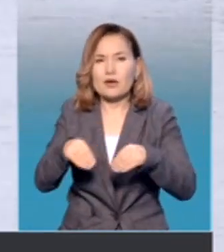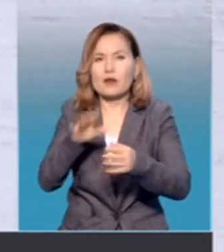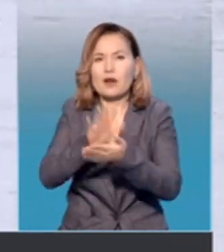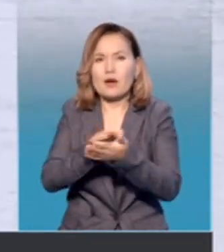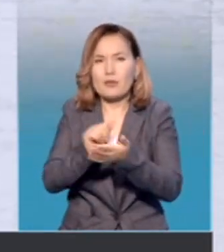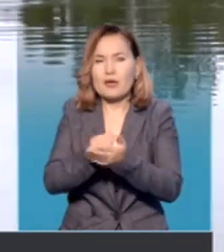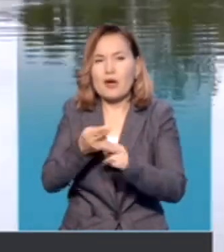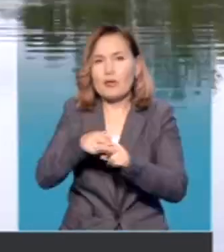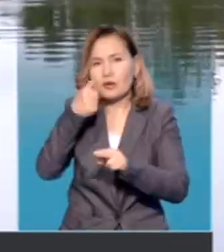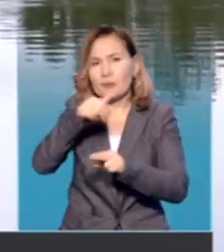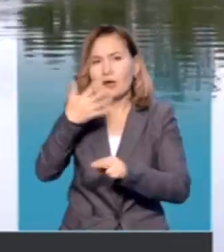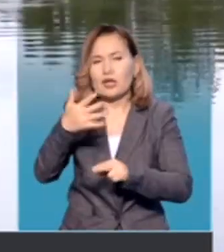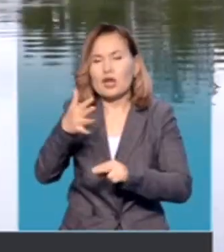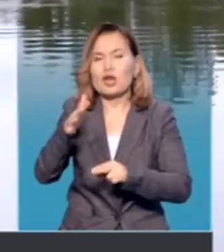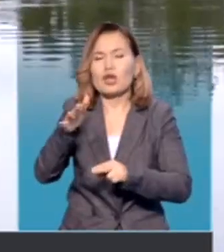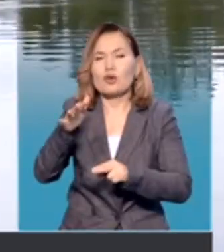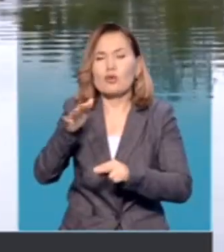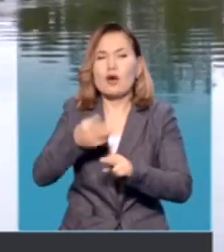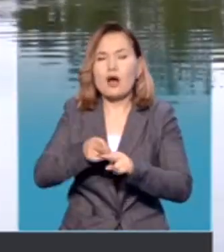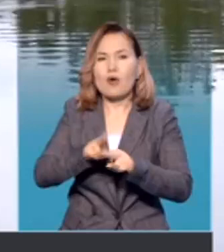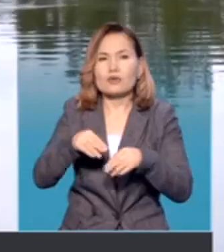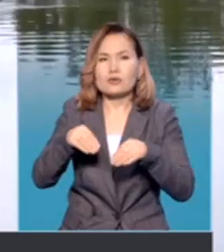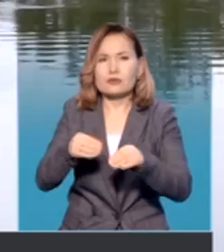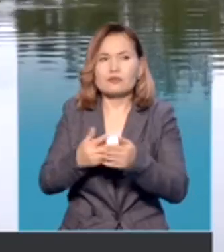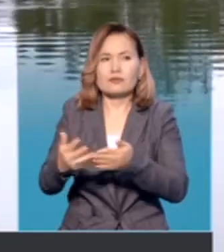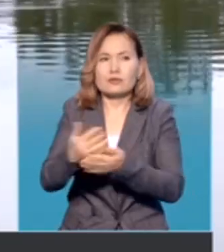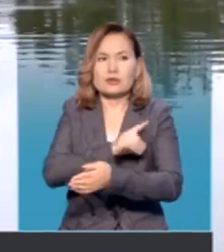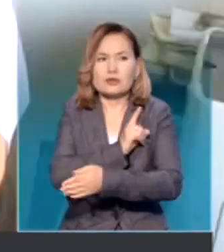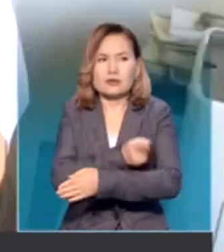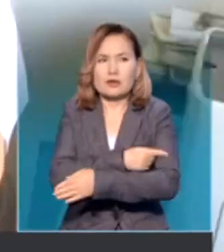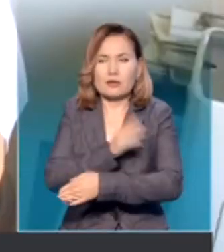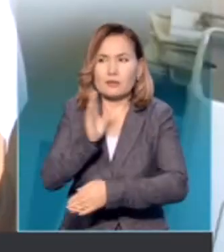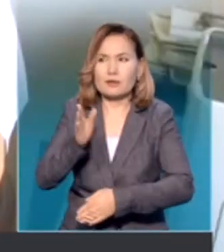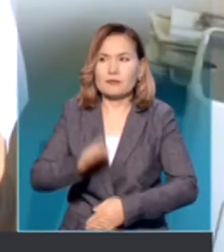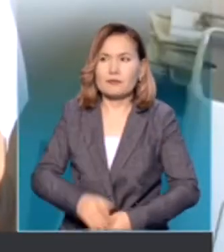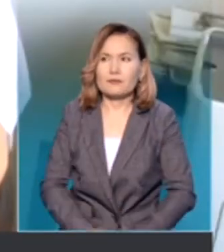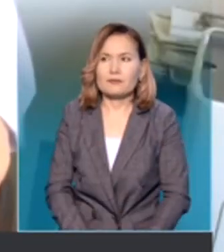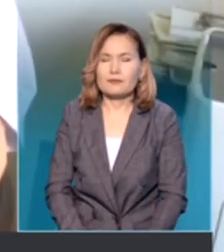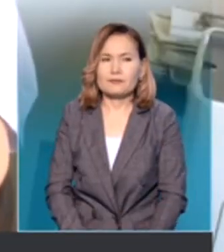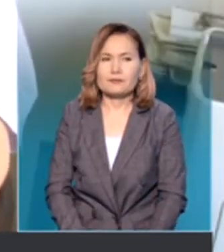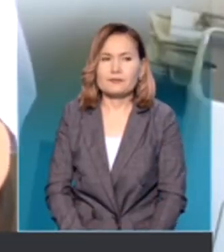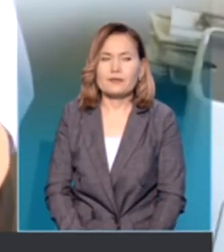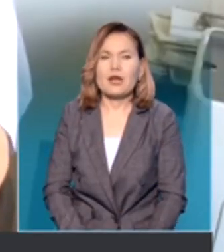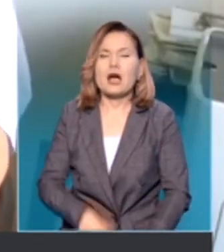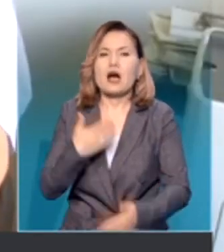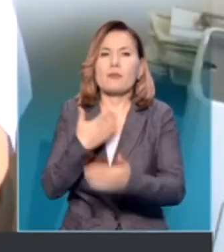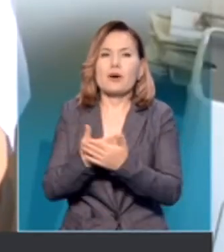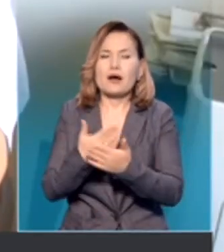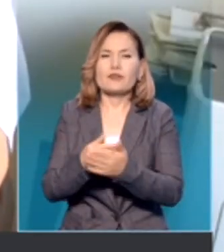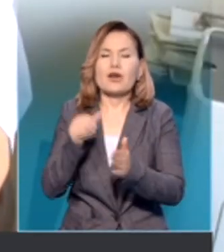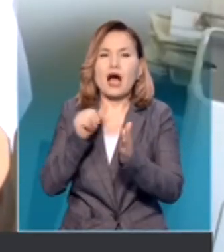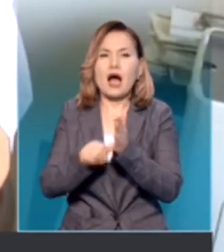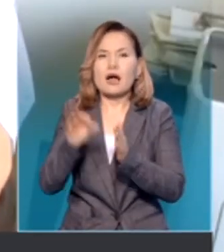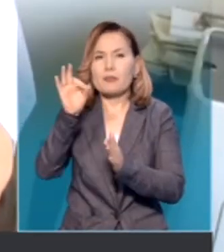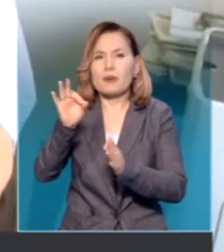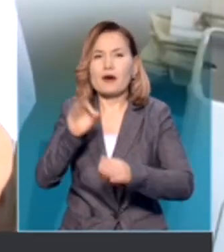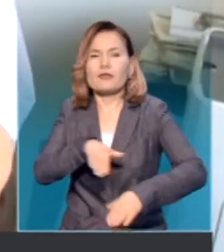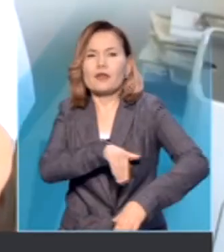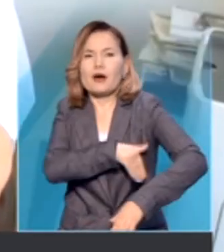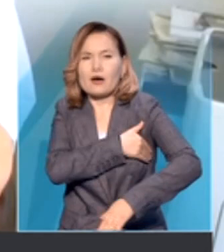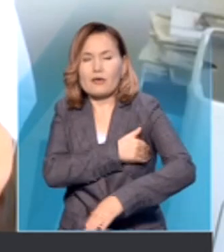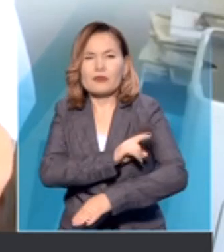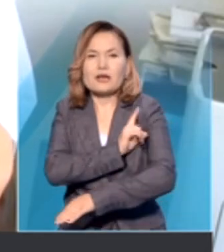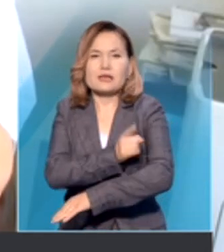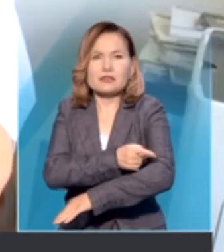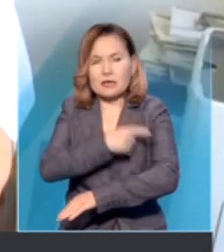ыстық 50%-ке аз шығады. Около 60%. Шамамен 60%-ға температуралық фон